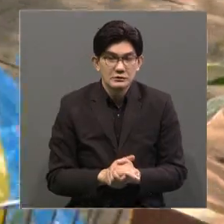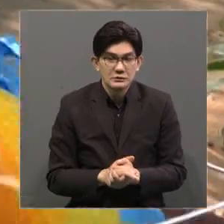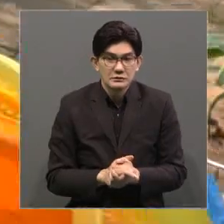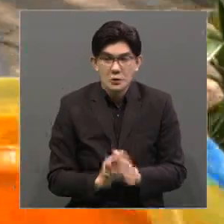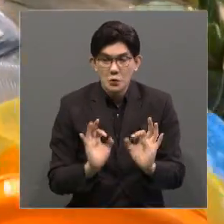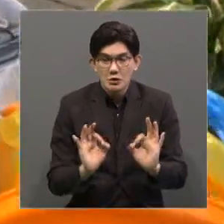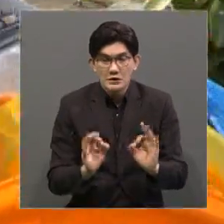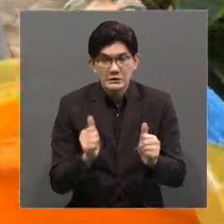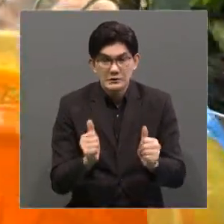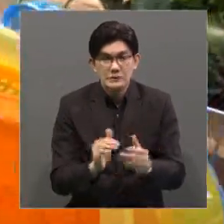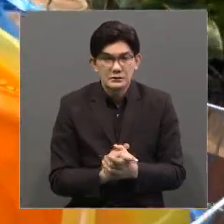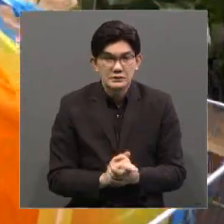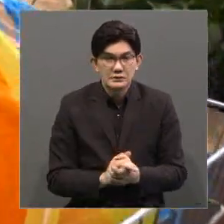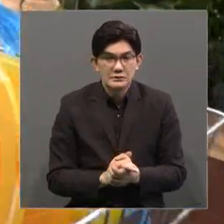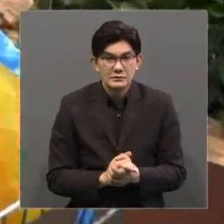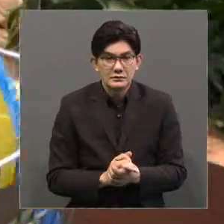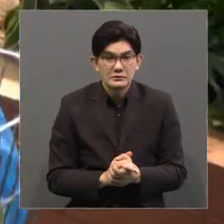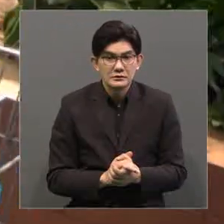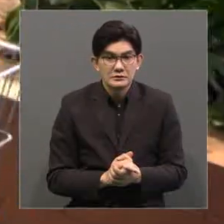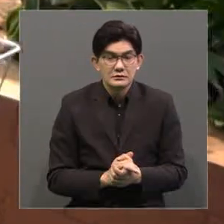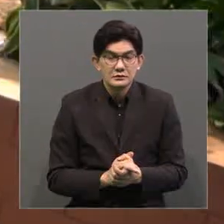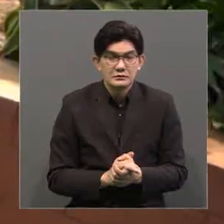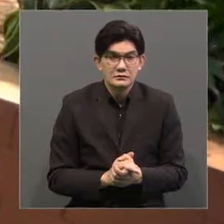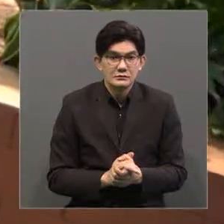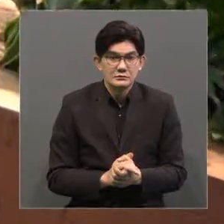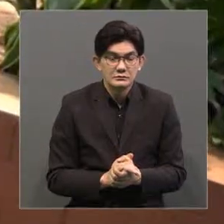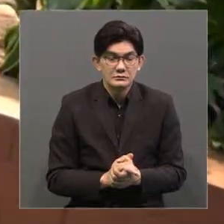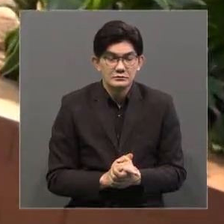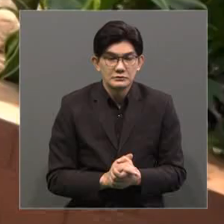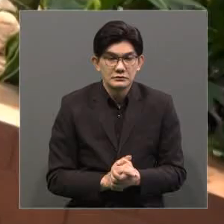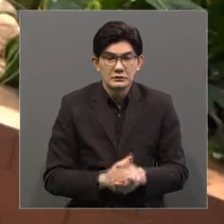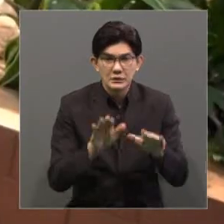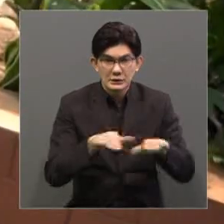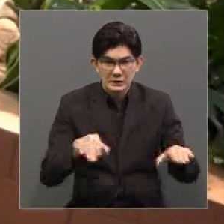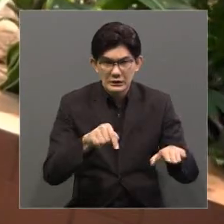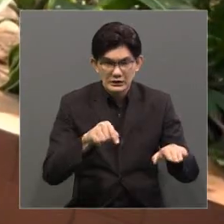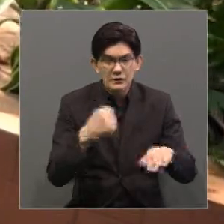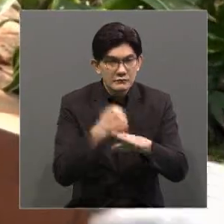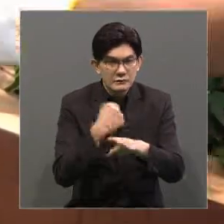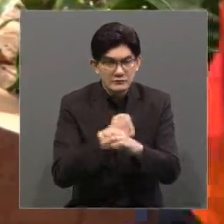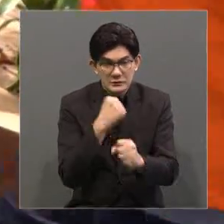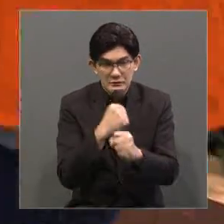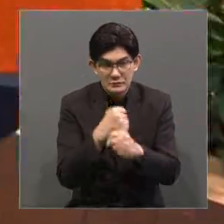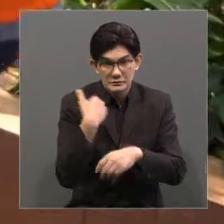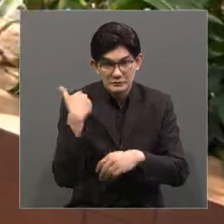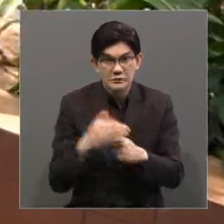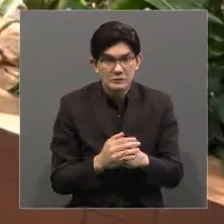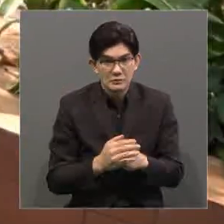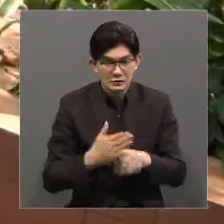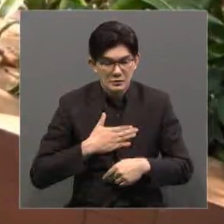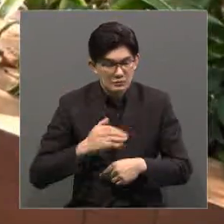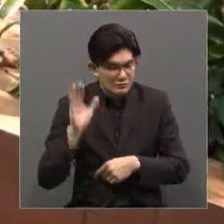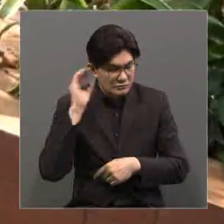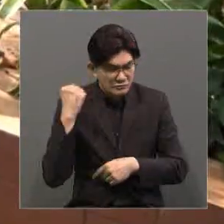โอเคเลยดีมากก็มีบ้างเพราะว่าเด็กๆเป็นเด็กฝึกงานเนาะเราอาจจะไม่มีความมั่นใ